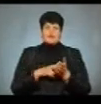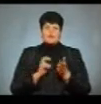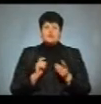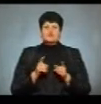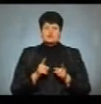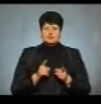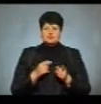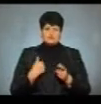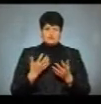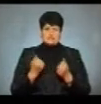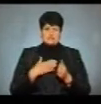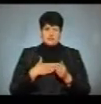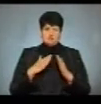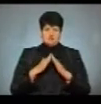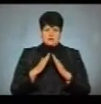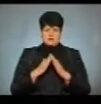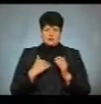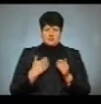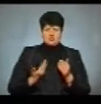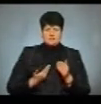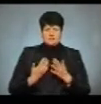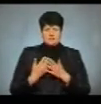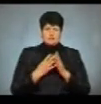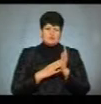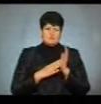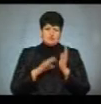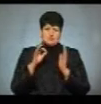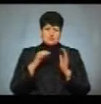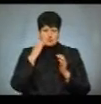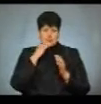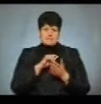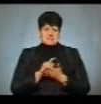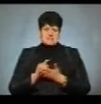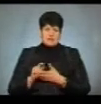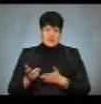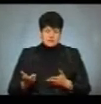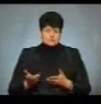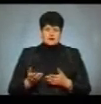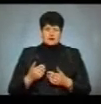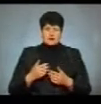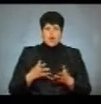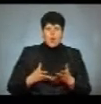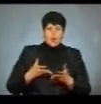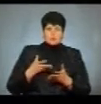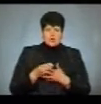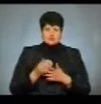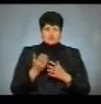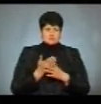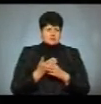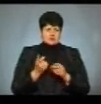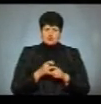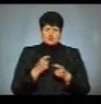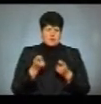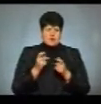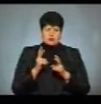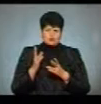що навіть взяти наш будинок, у нас живе біля 90% пенсіонерів. І рахуйте, що оплачувати. Субсидії дуже мало хто